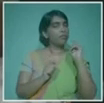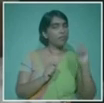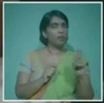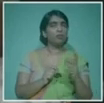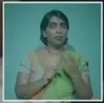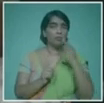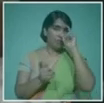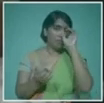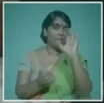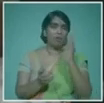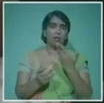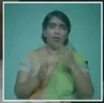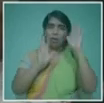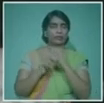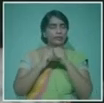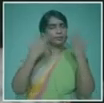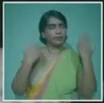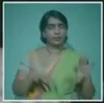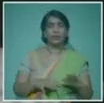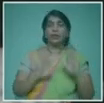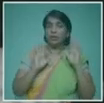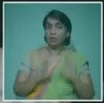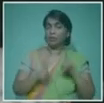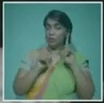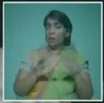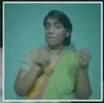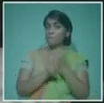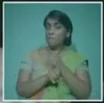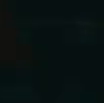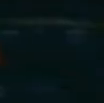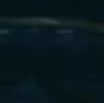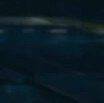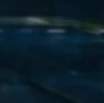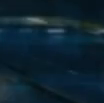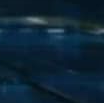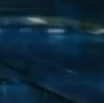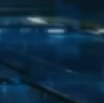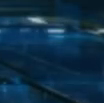ඕනේ. අයි බලා ගන්න ඕනේ කවුද එන්නේ කවුද එන්නේ නැත්තේ කියලා. ඒත් මෙහෙම බලවේග වලට යටත් වෙන්න එපා.